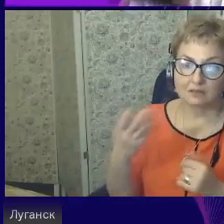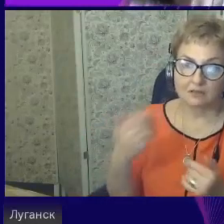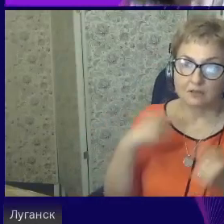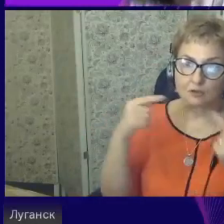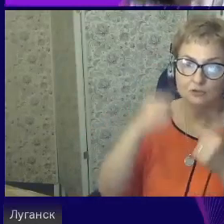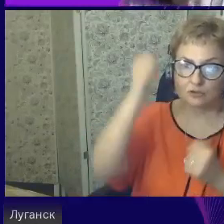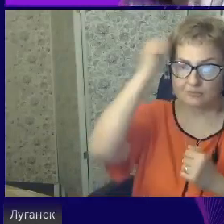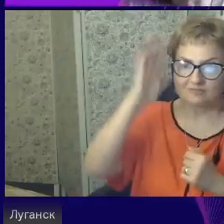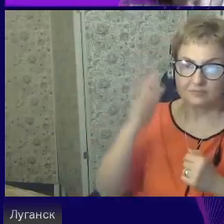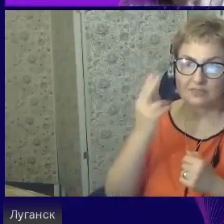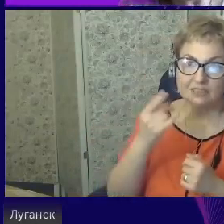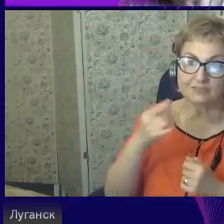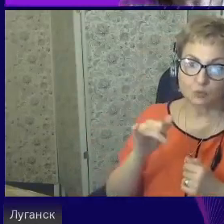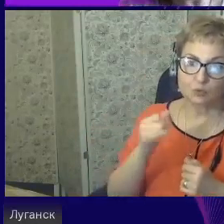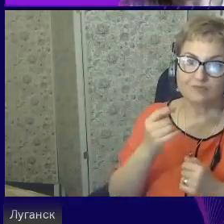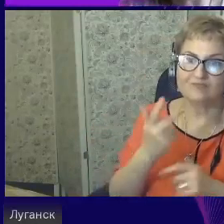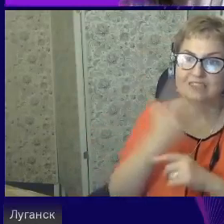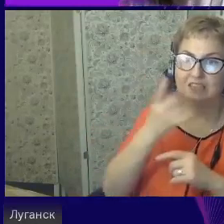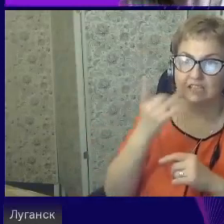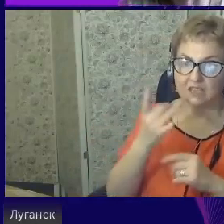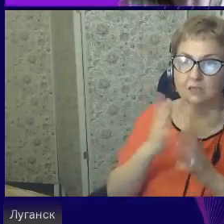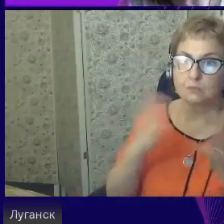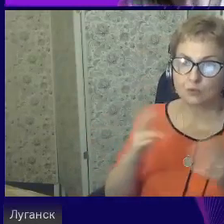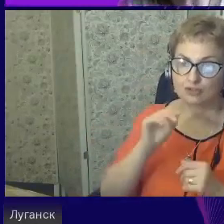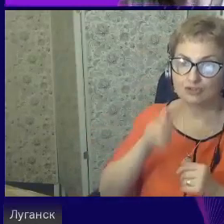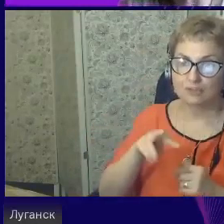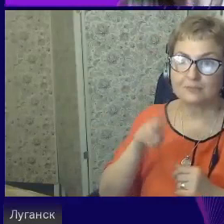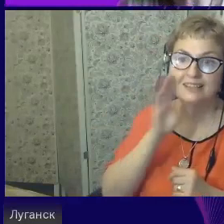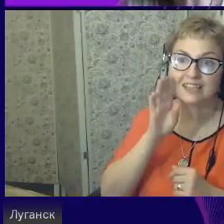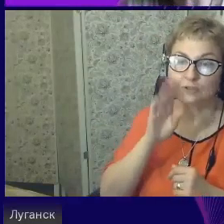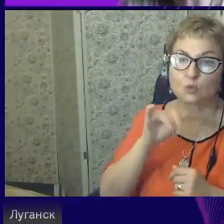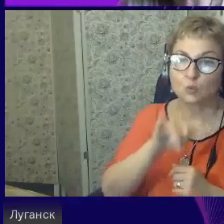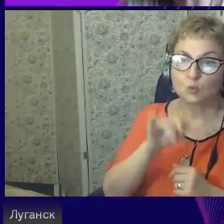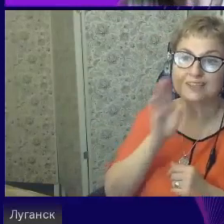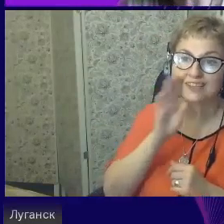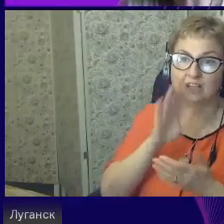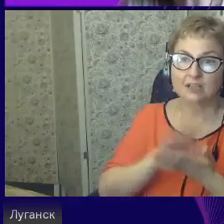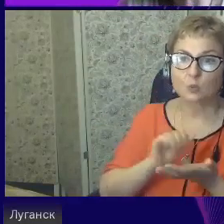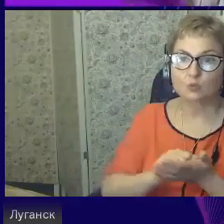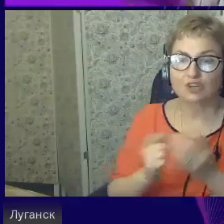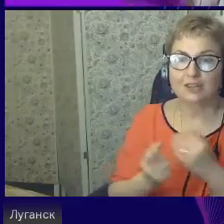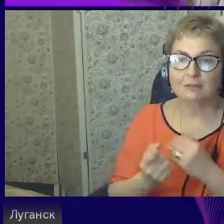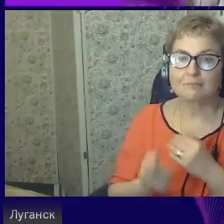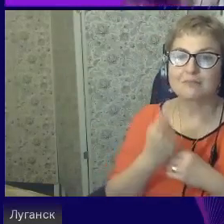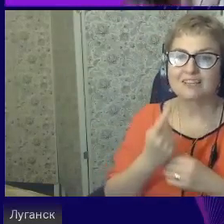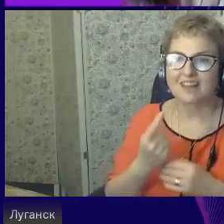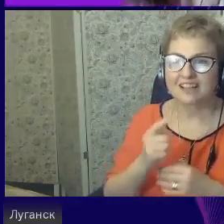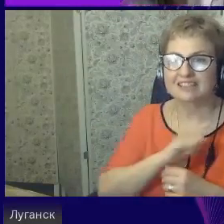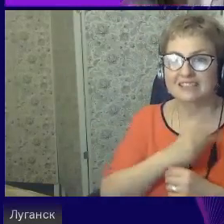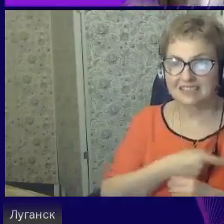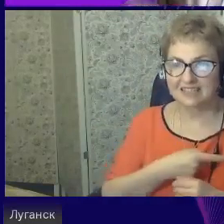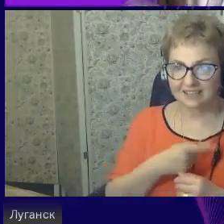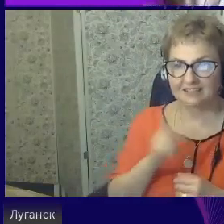цифру, ну, чуть ли не в 3 раза больше, чем девчонок. И у девушек, конечно, нарушение проявляется сильнее, к